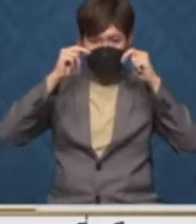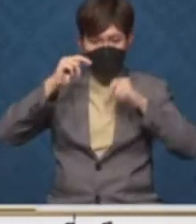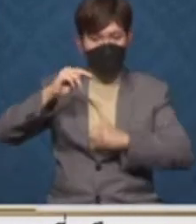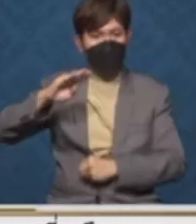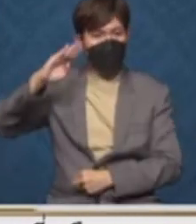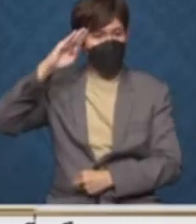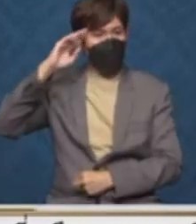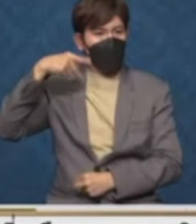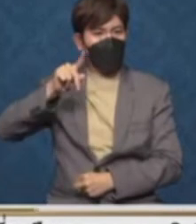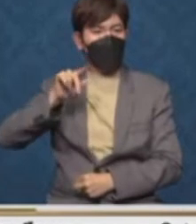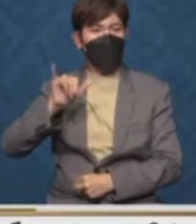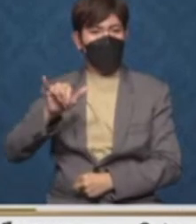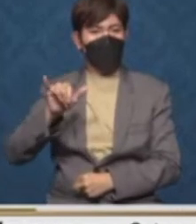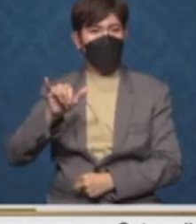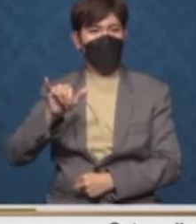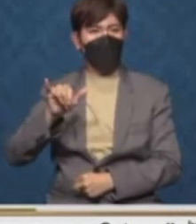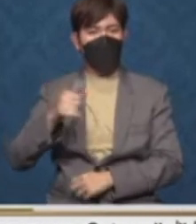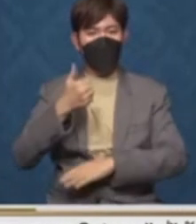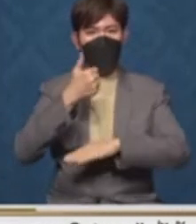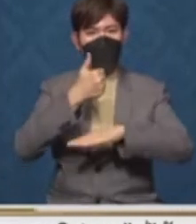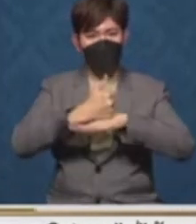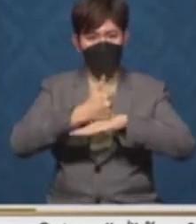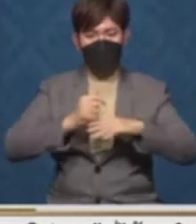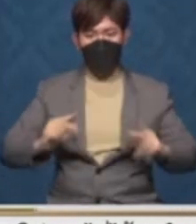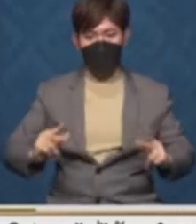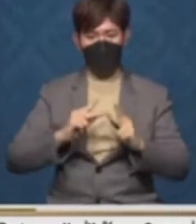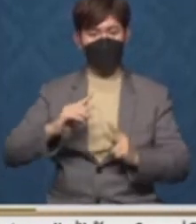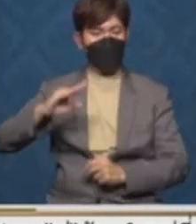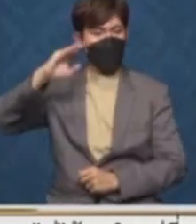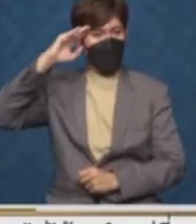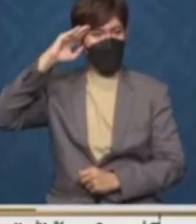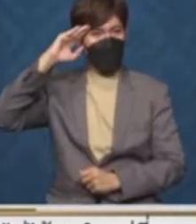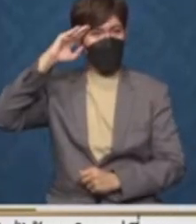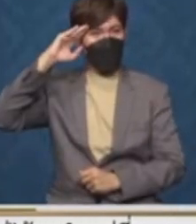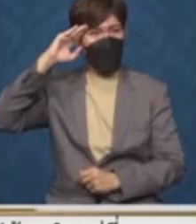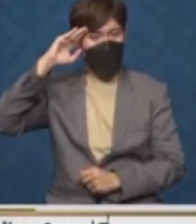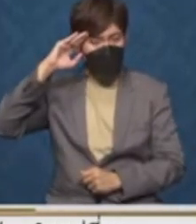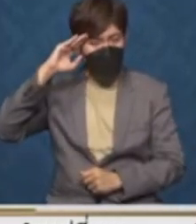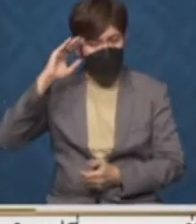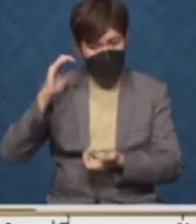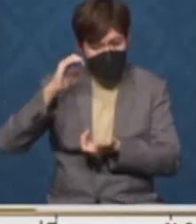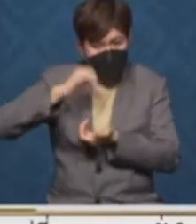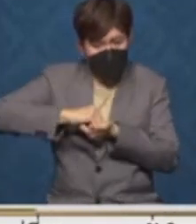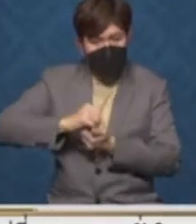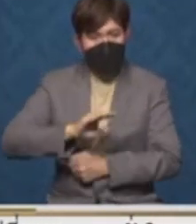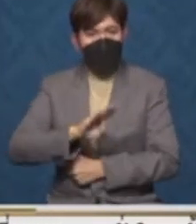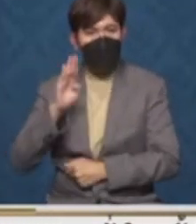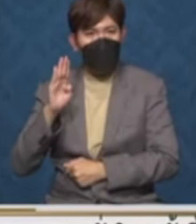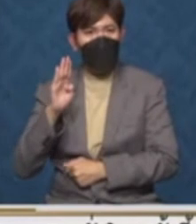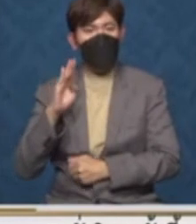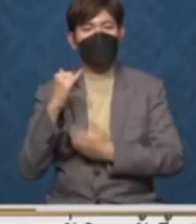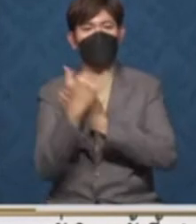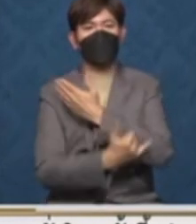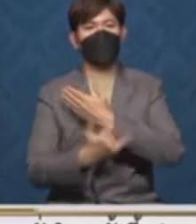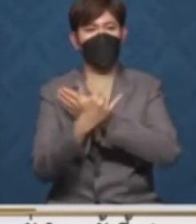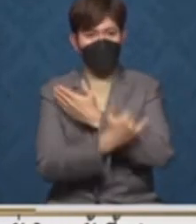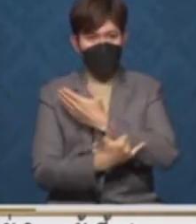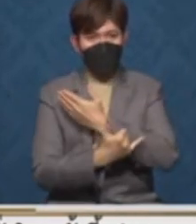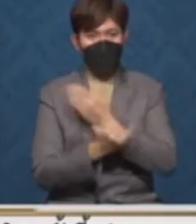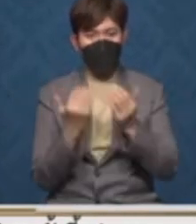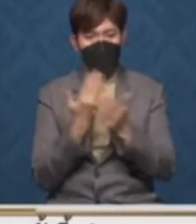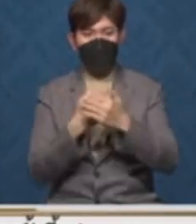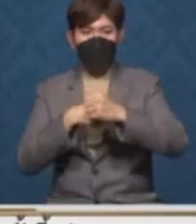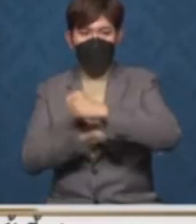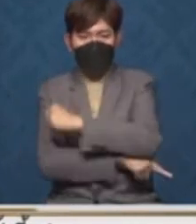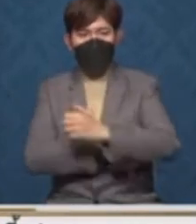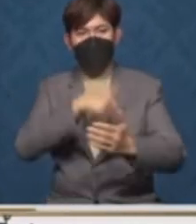ายกรัฐมนตรีและรัฐมนตรีกระทรวงกลาโหมก็ร่วมมือกับบริษัทต่างชาติโกงเงินภา